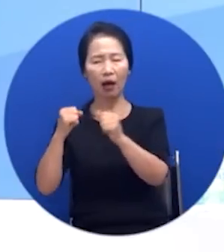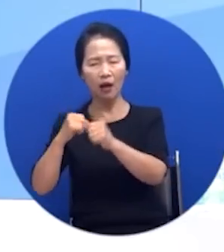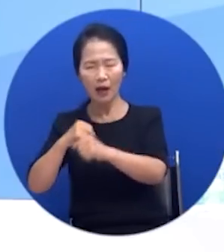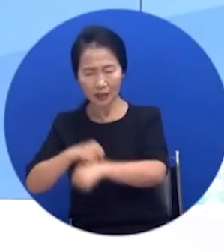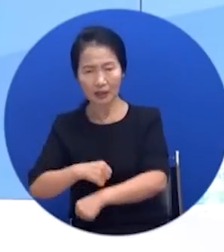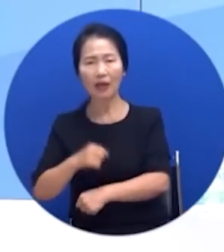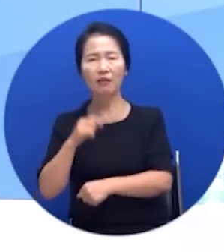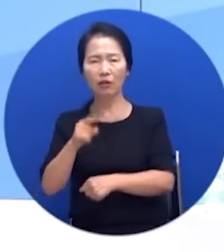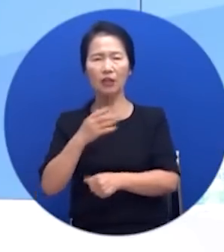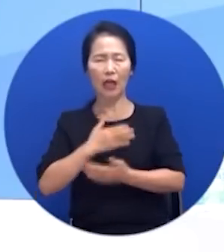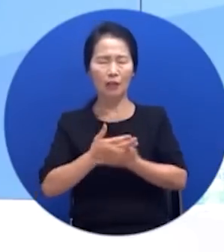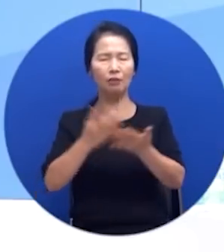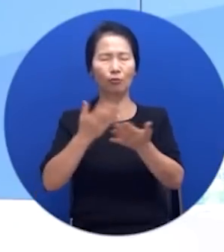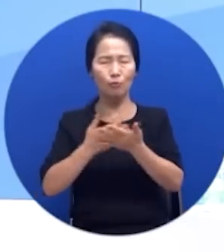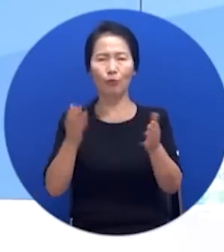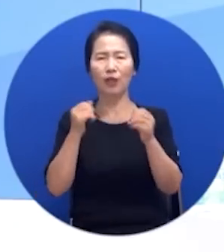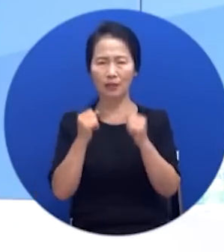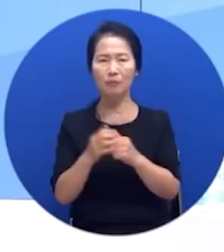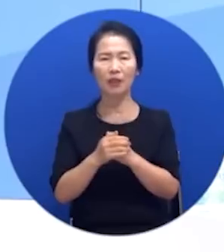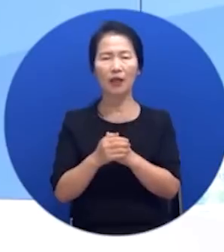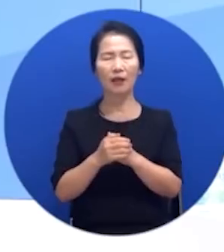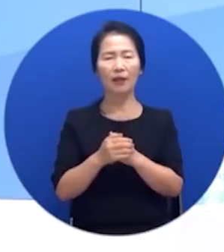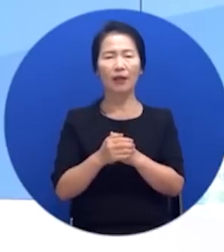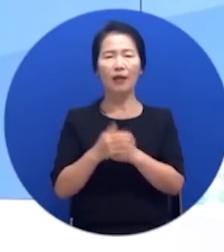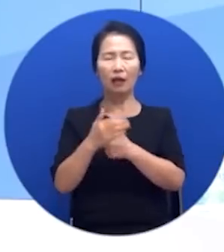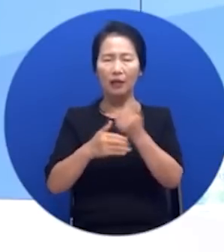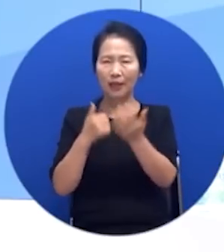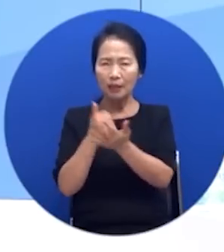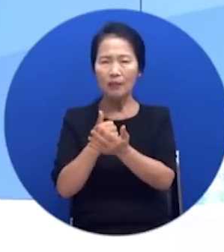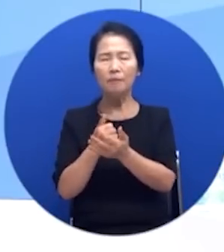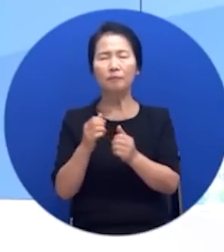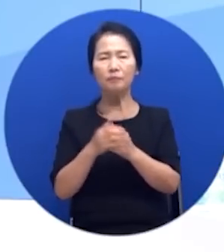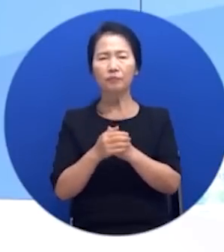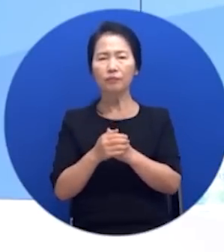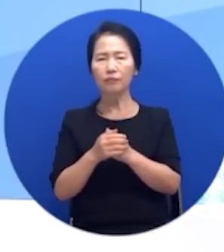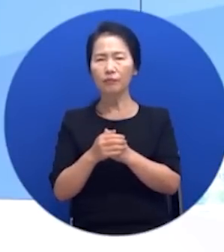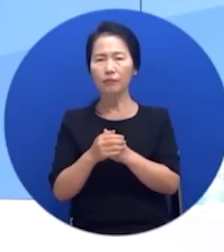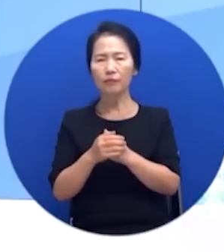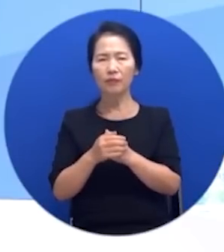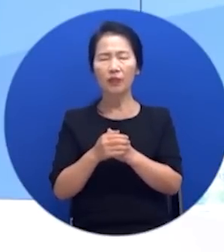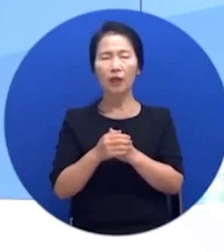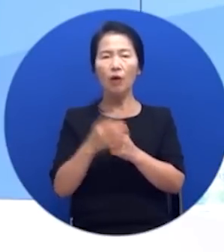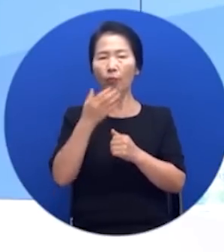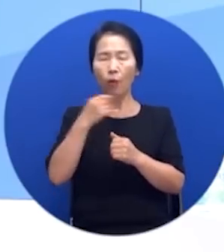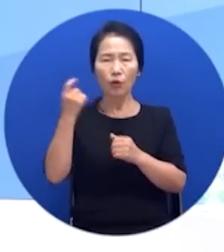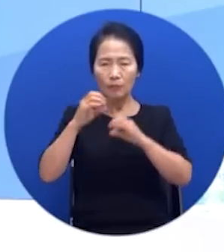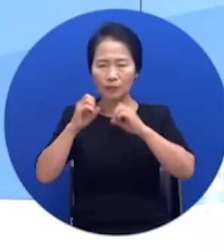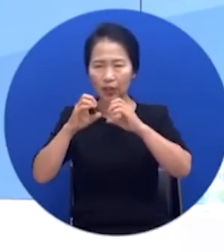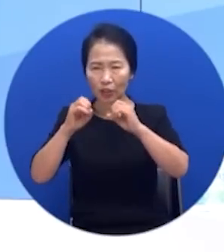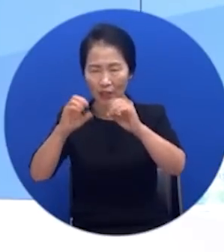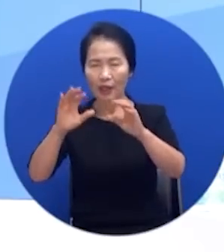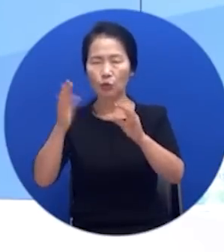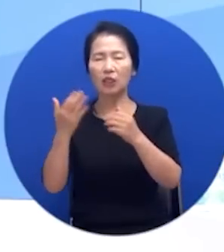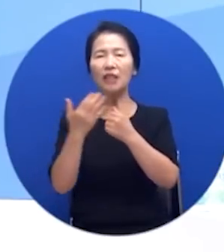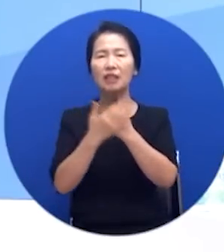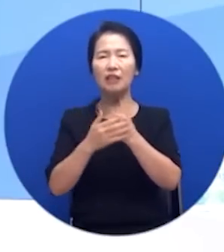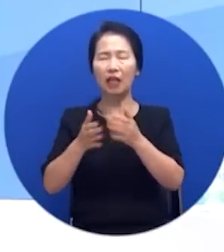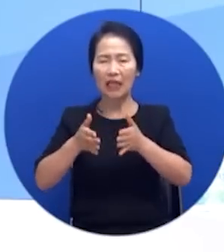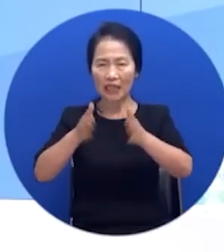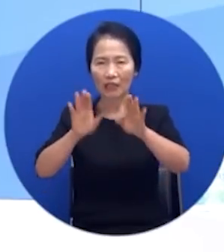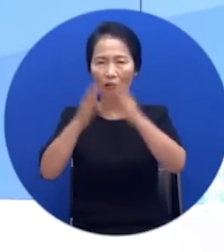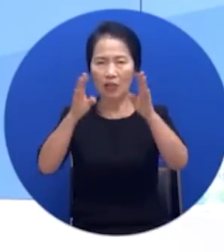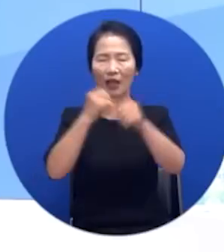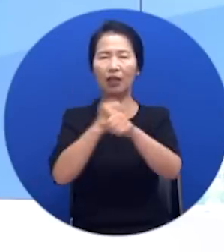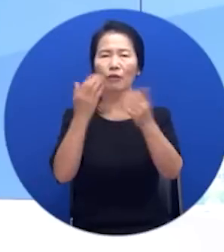사실을 알리고 계십니다. 불쌍한 북한의 백성에게 복음이 알려지는 은혜의 통로를 열어 주시옵소서. 심각한